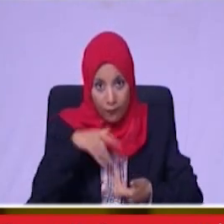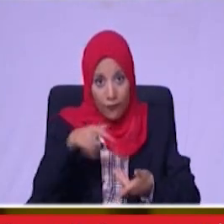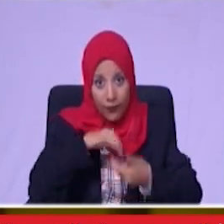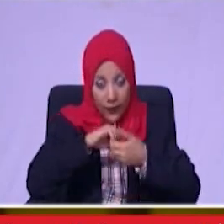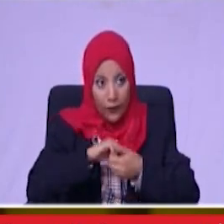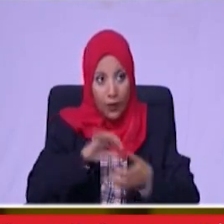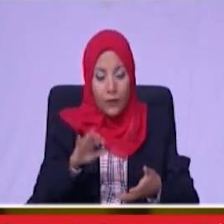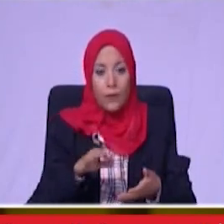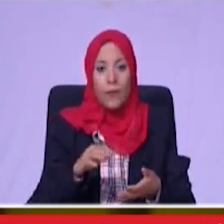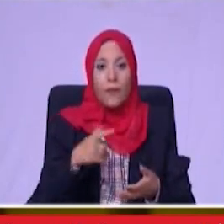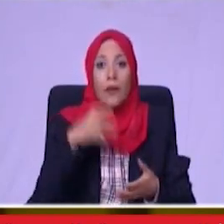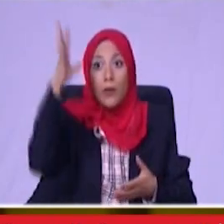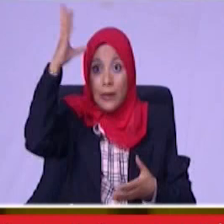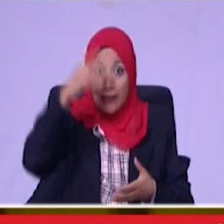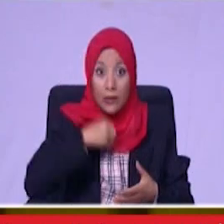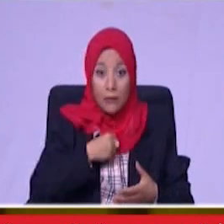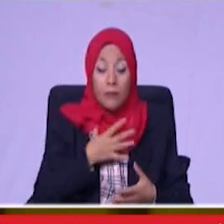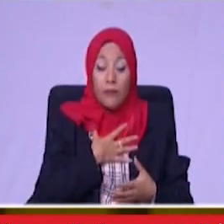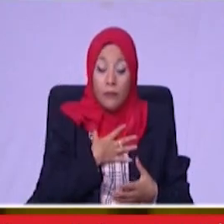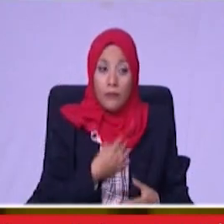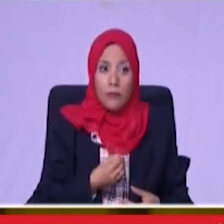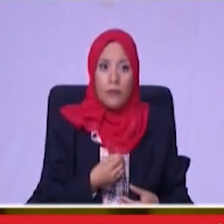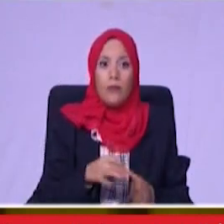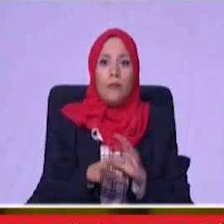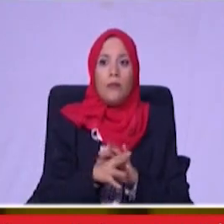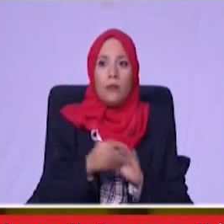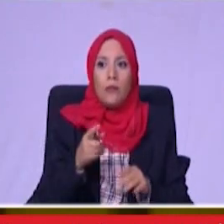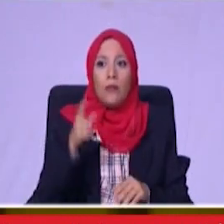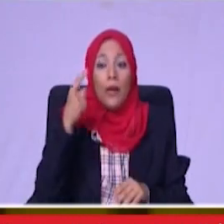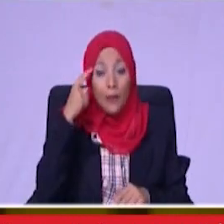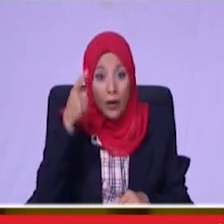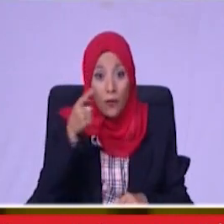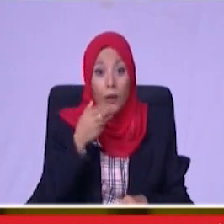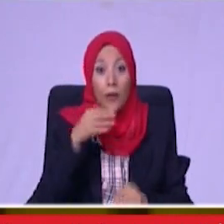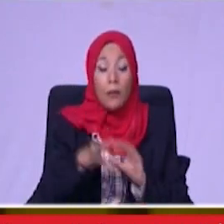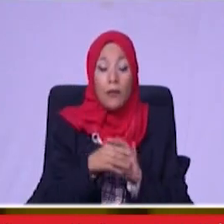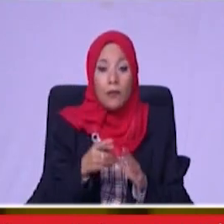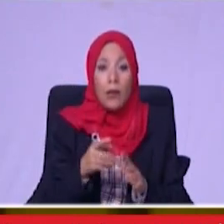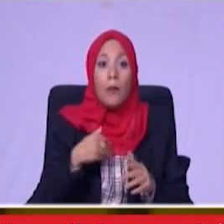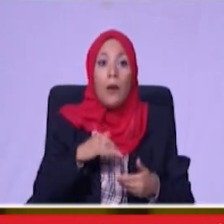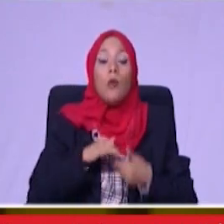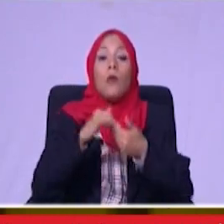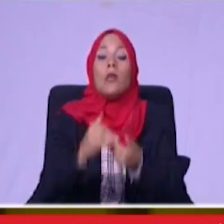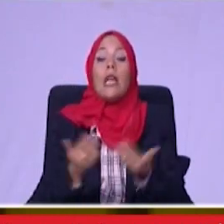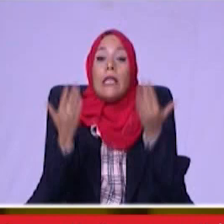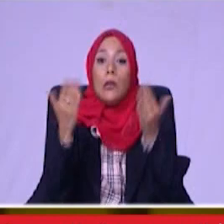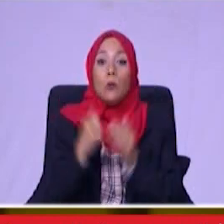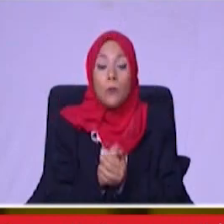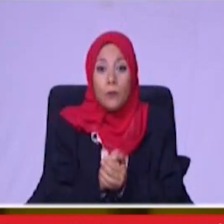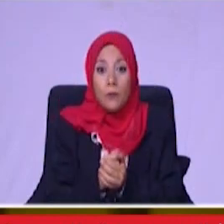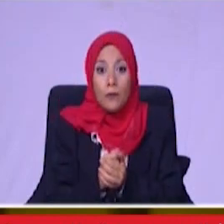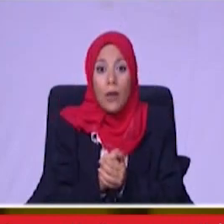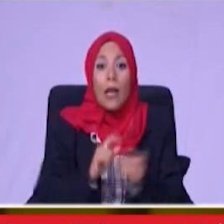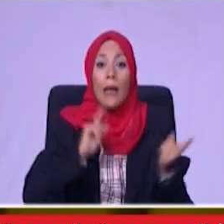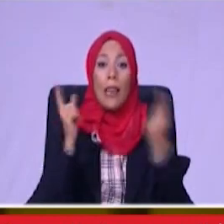لما بتنزل الروح بيعرف الانسان منعم ولا غير منعم الشفاعه بقى دورها هنا ايه هل تبدل الحال